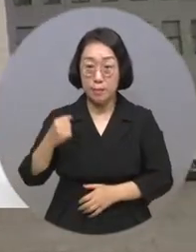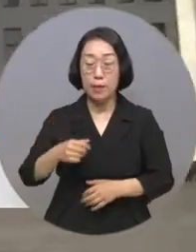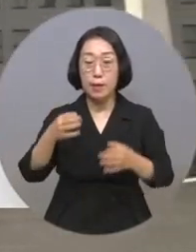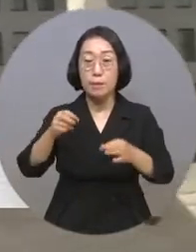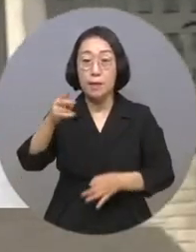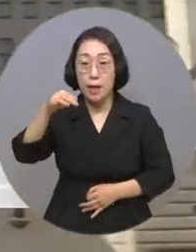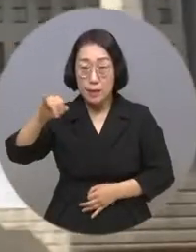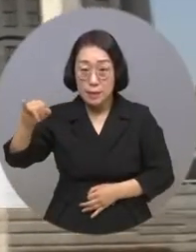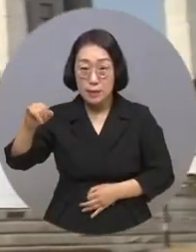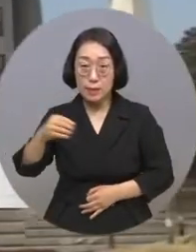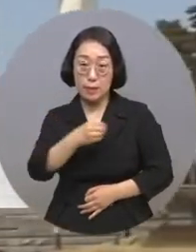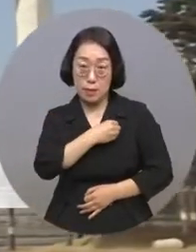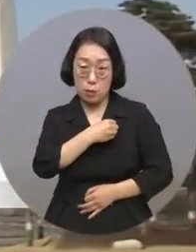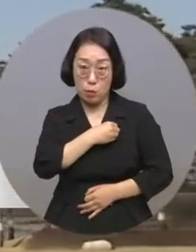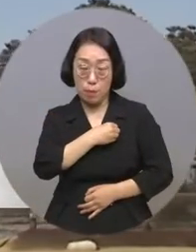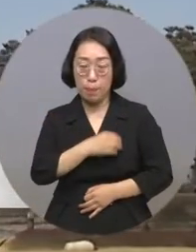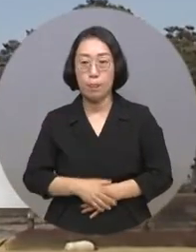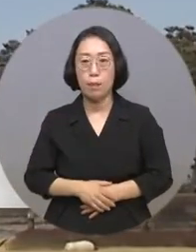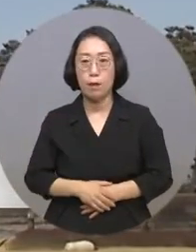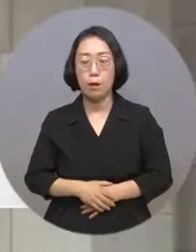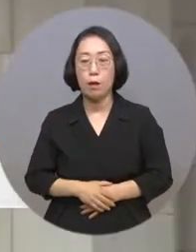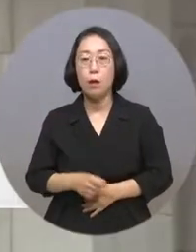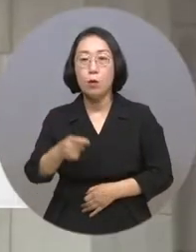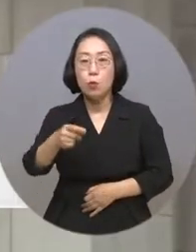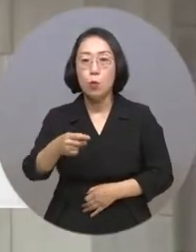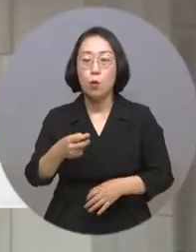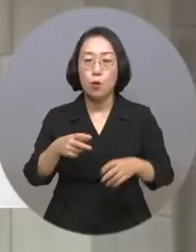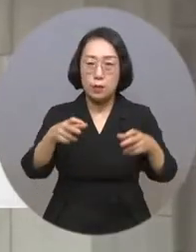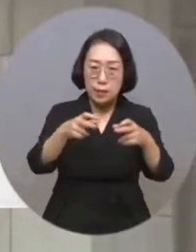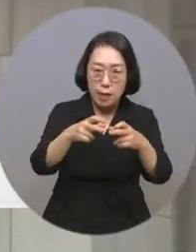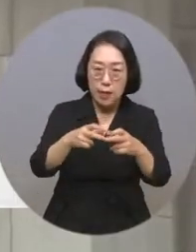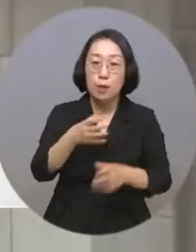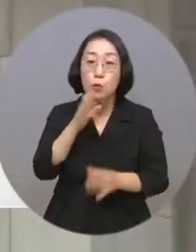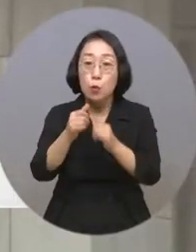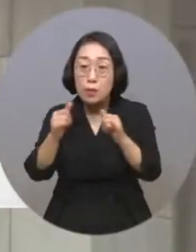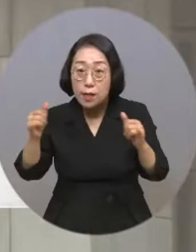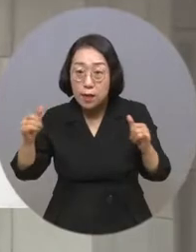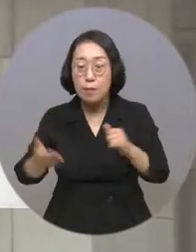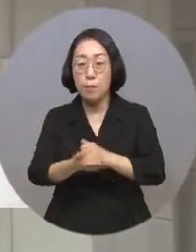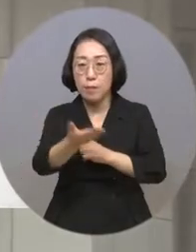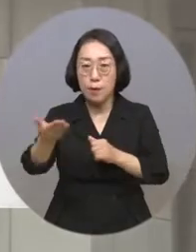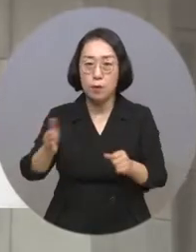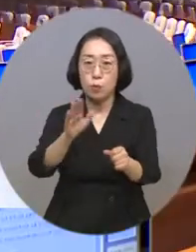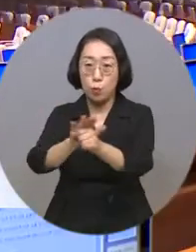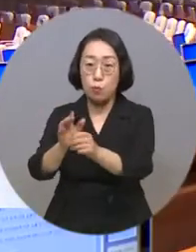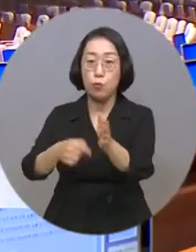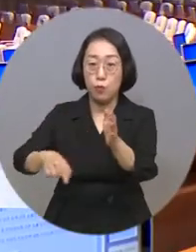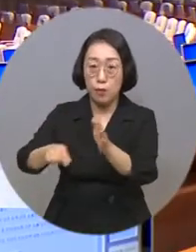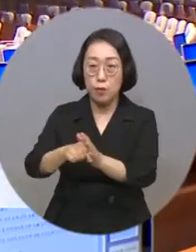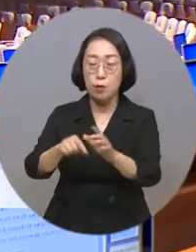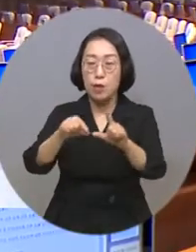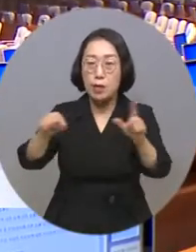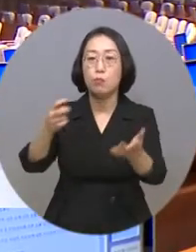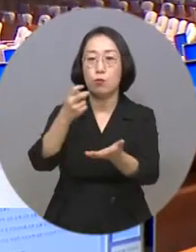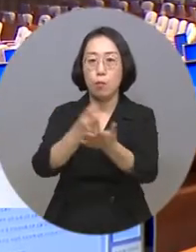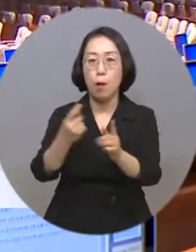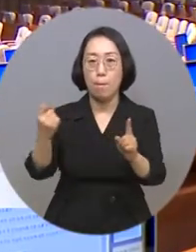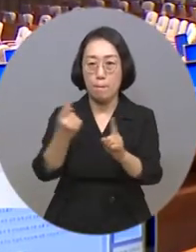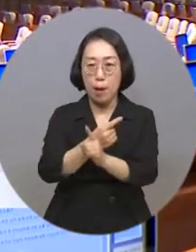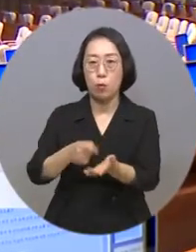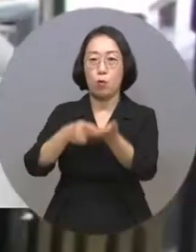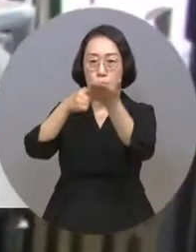교통약자의 대한 정당한 편의제공을 위한 교통약자의 이동 편의 증진 법 일부개정법률안을 대표발의